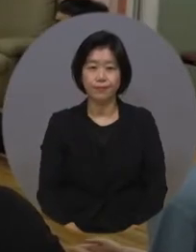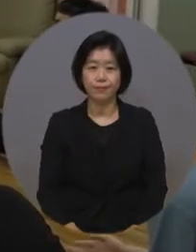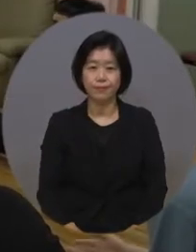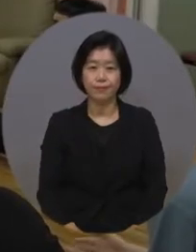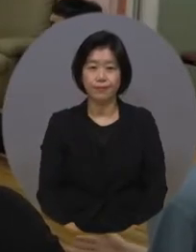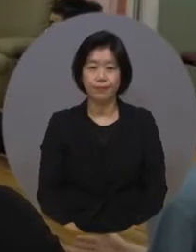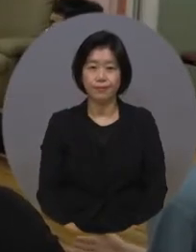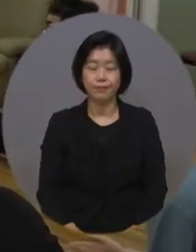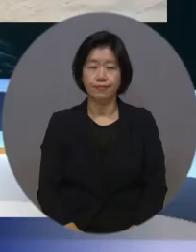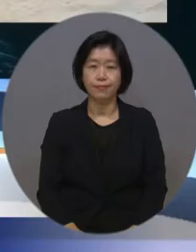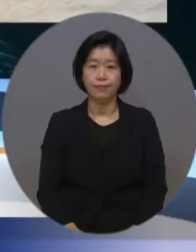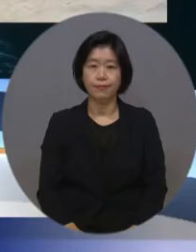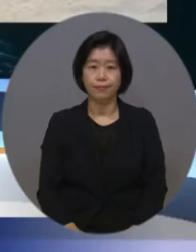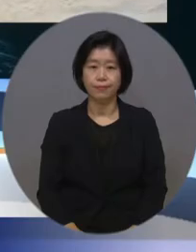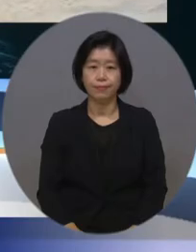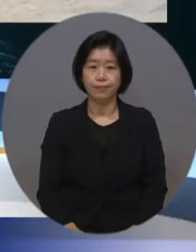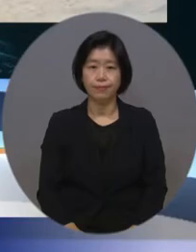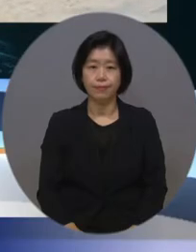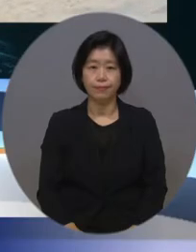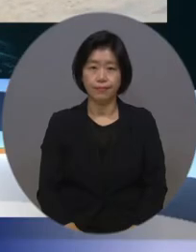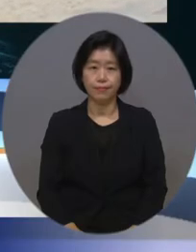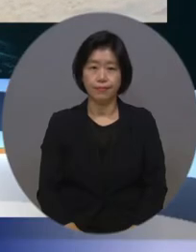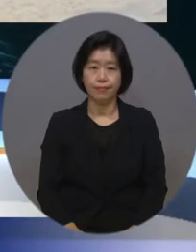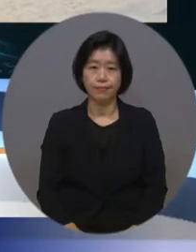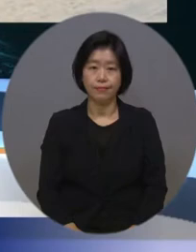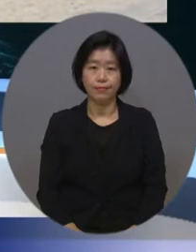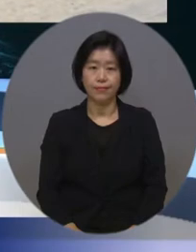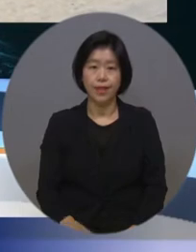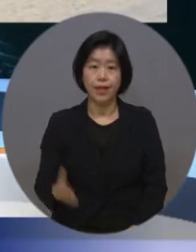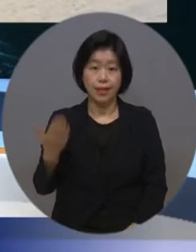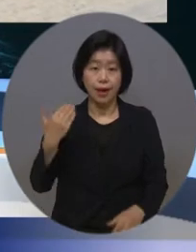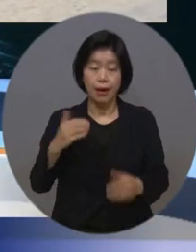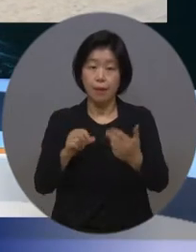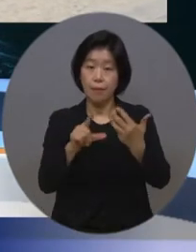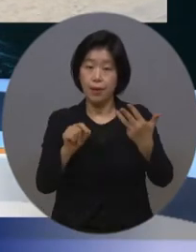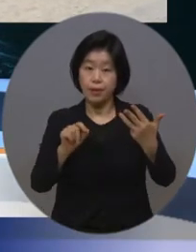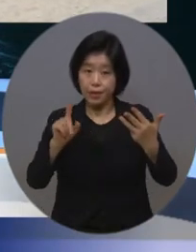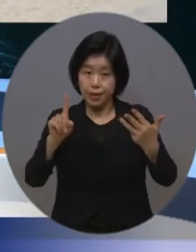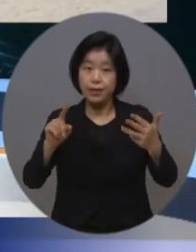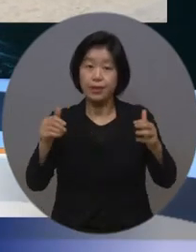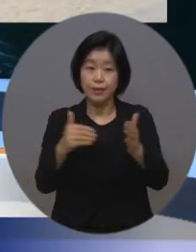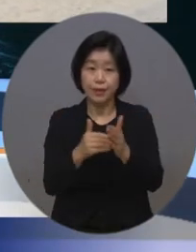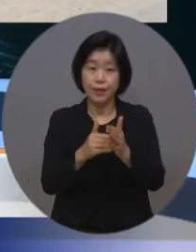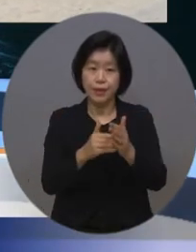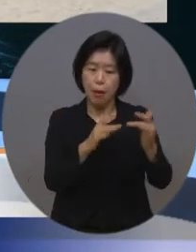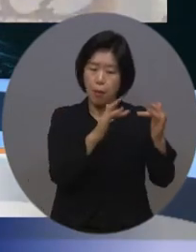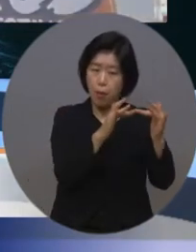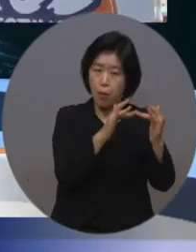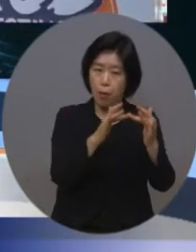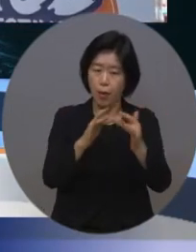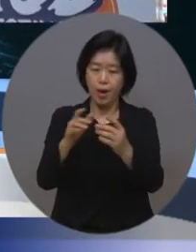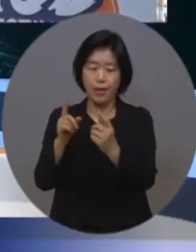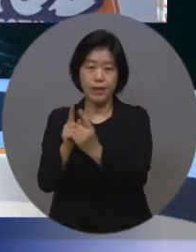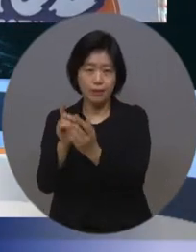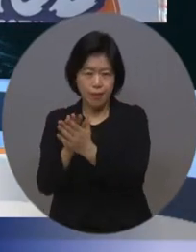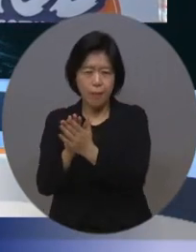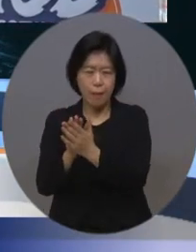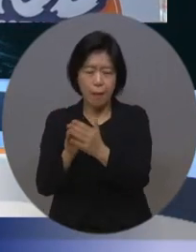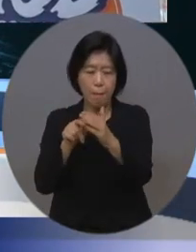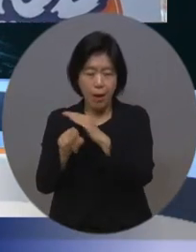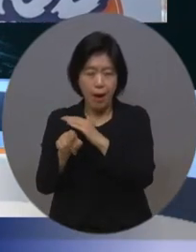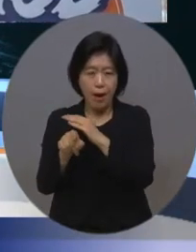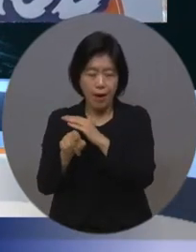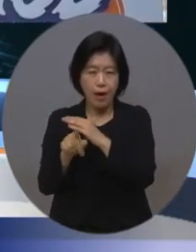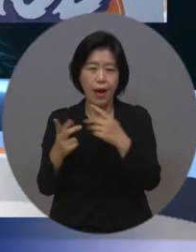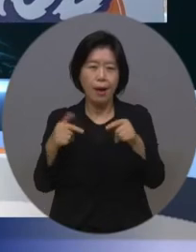정선입니다. 지난 1일까지 온 오프라인으로 열린 보령 머드 축제는 위드 코로나 시대 국내 축제의